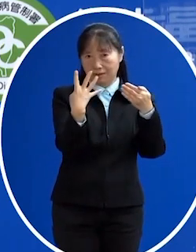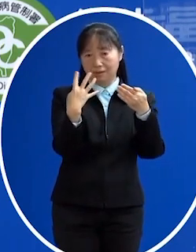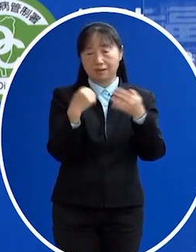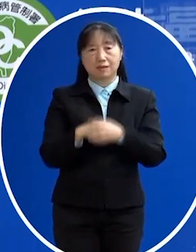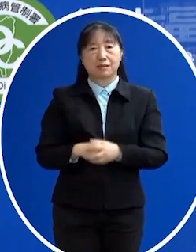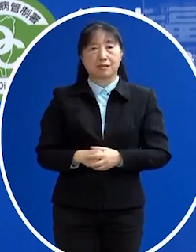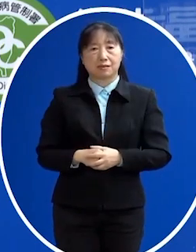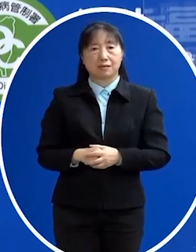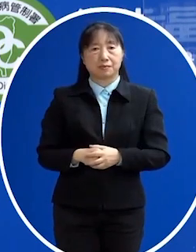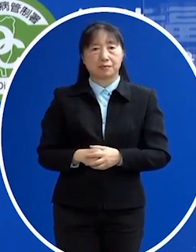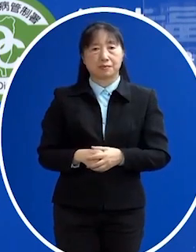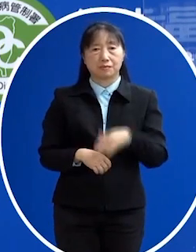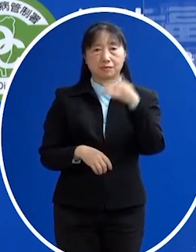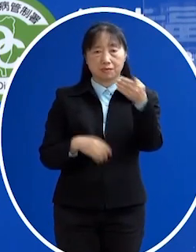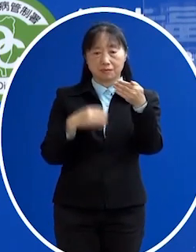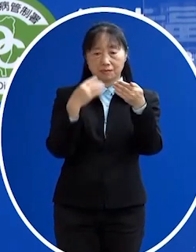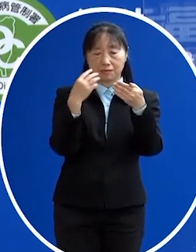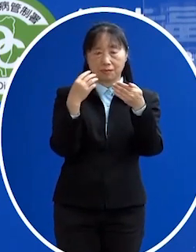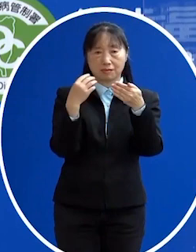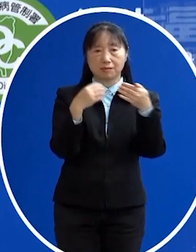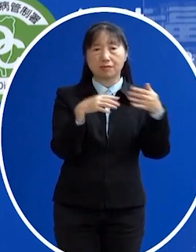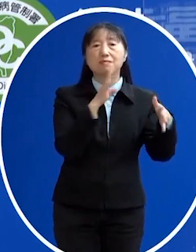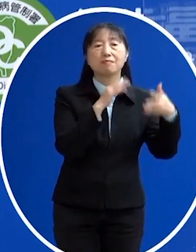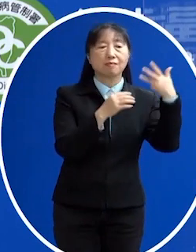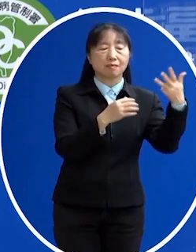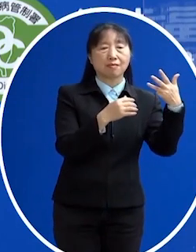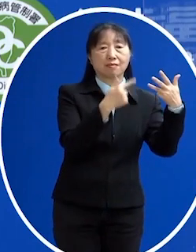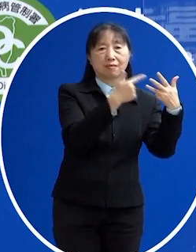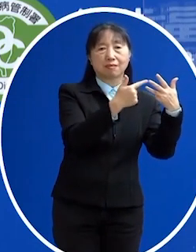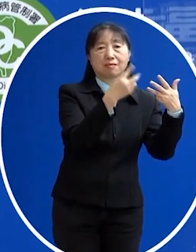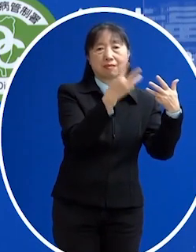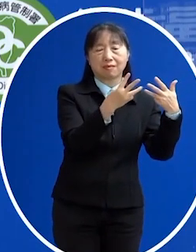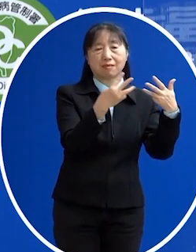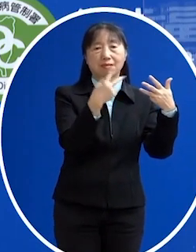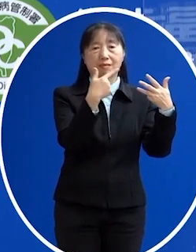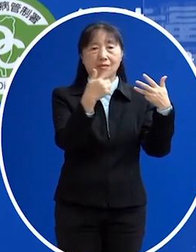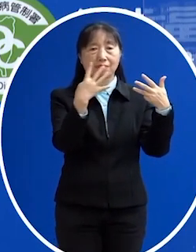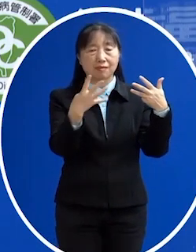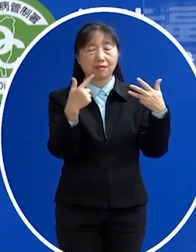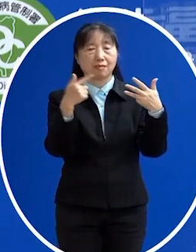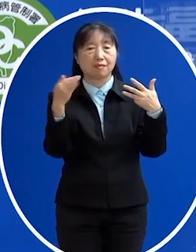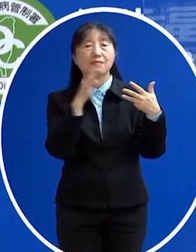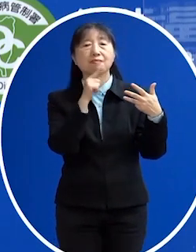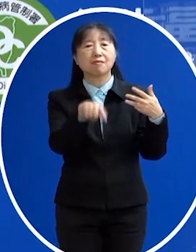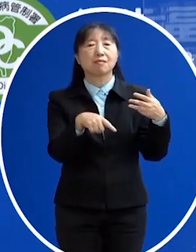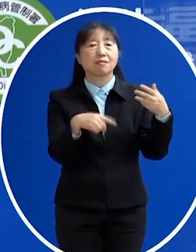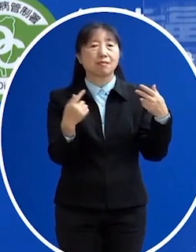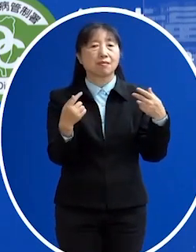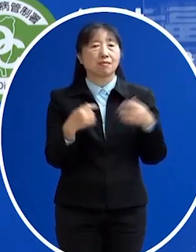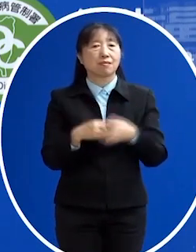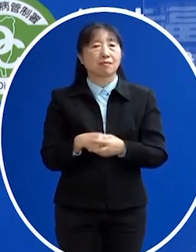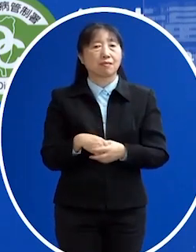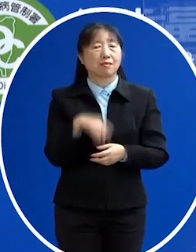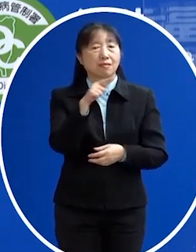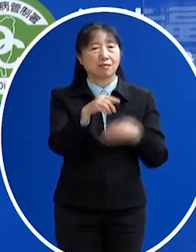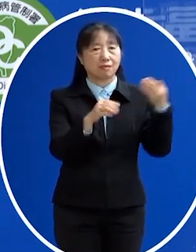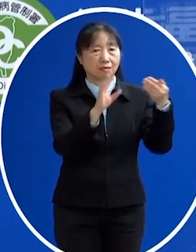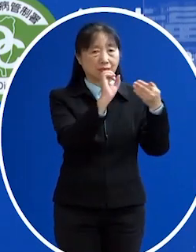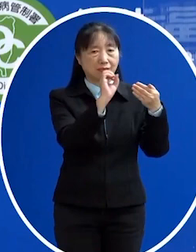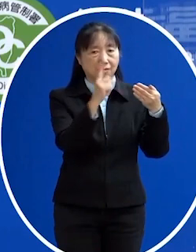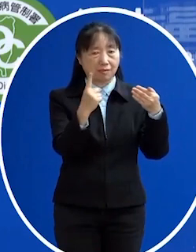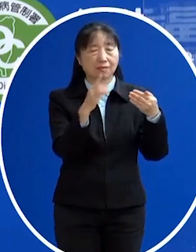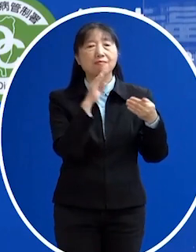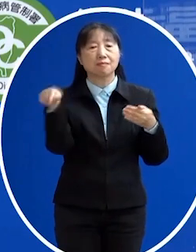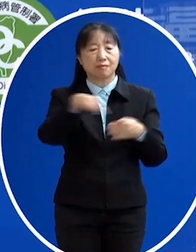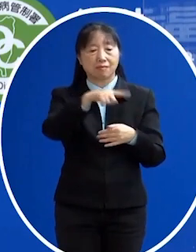案934呢，它其实为案863、864、865、907、909及910的家